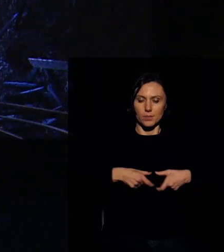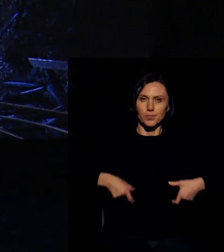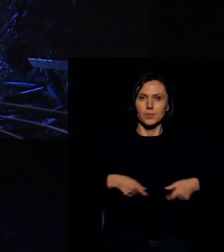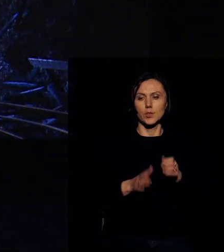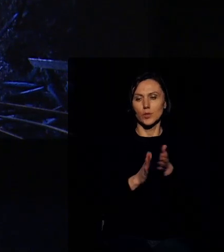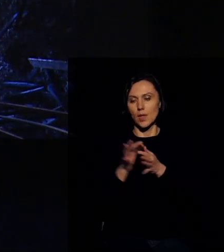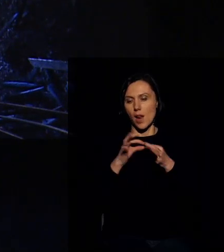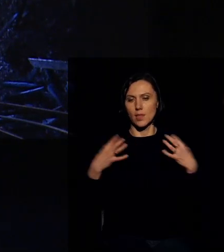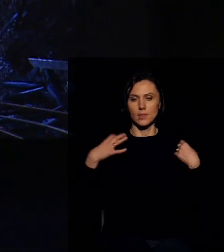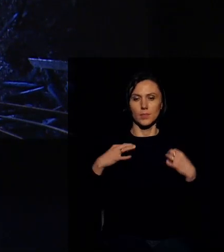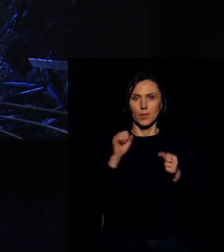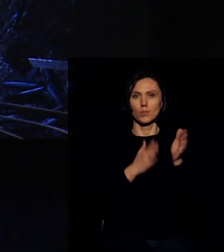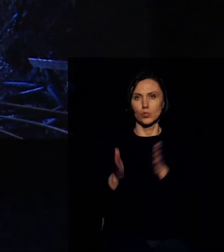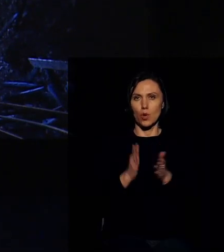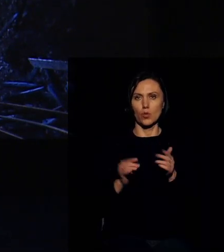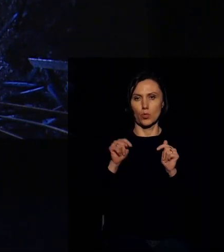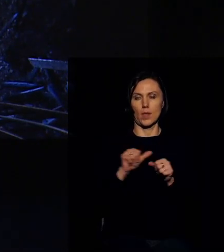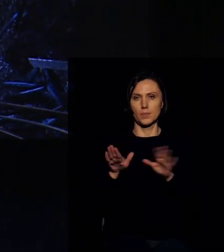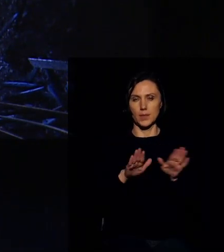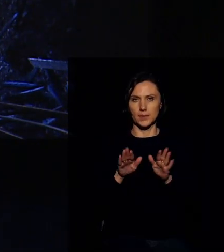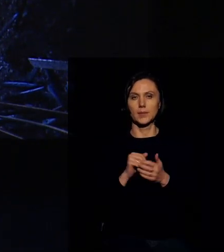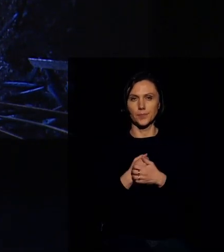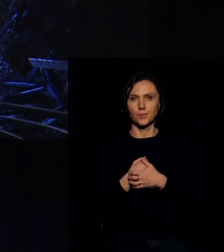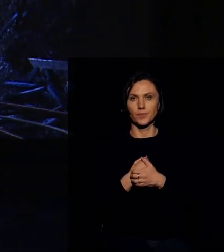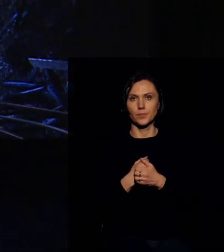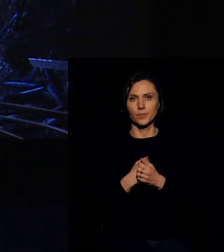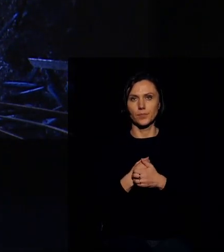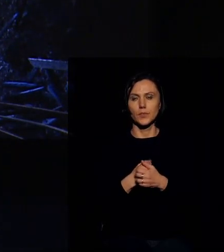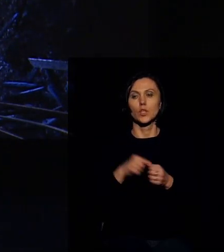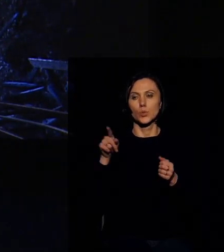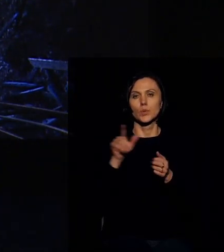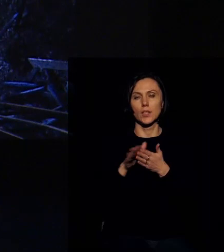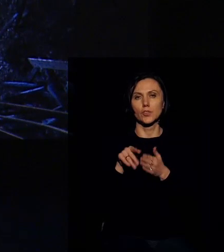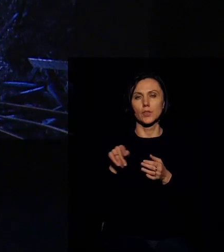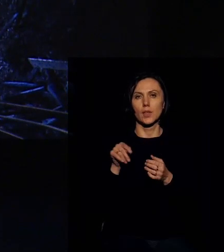ląże. I tu właśnie zaczyna się ten wspomniany wcześniej,